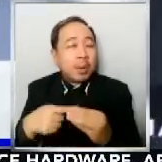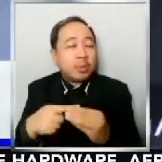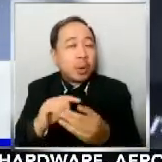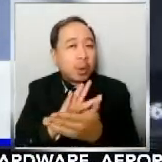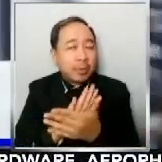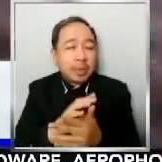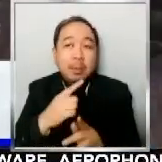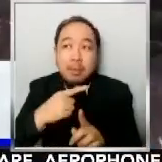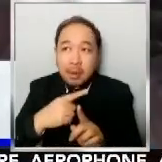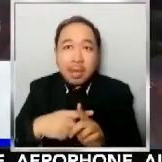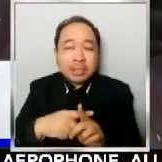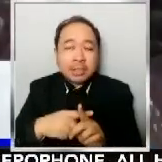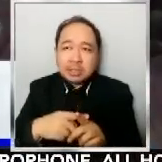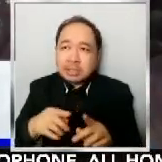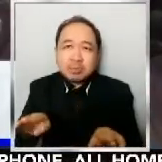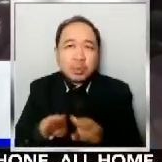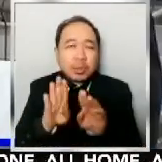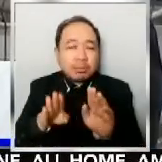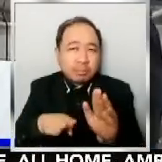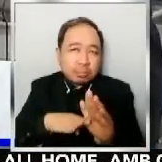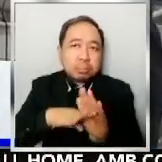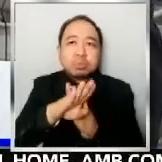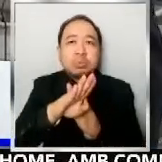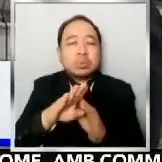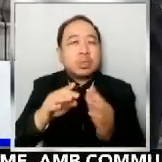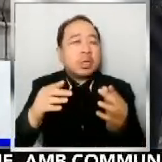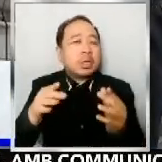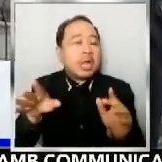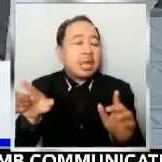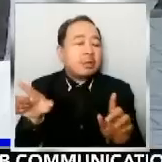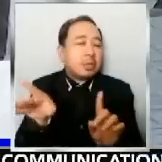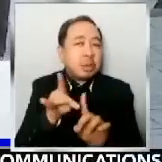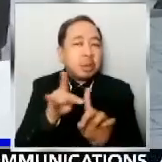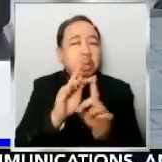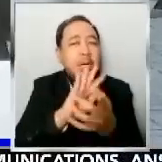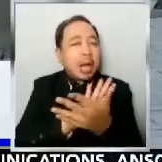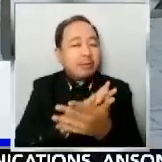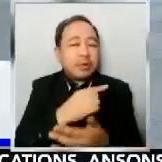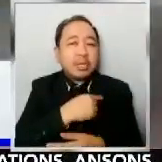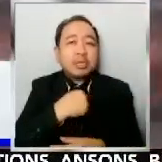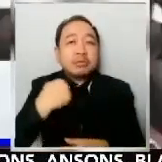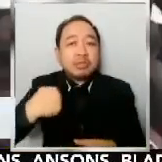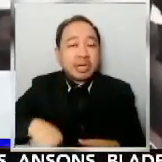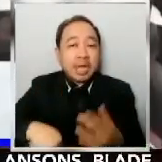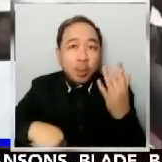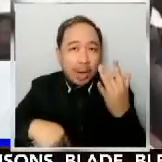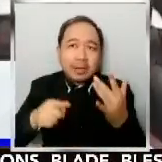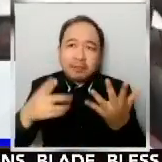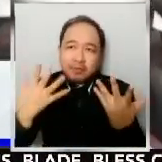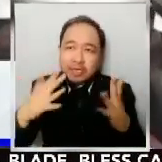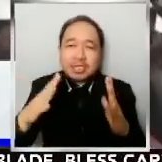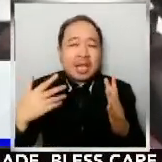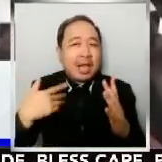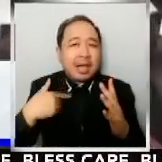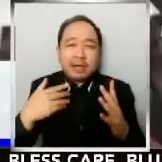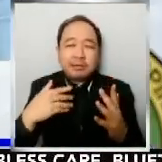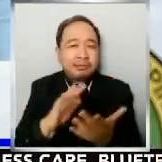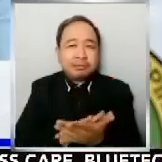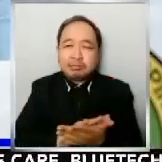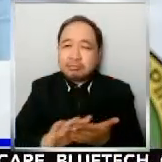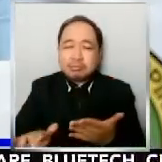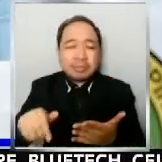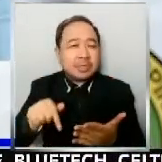ng dami ng kaso ng COVID-19 sa China matapos silang luwagan ang kanilang matagal ng COVID-0 policy. Dito sa Pilipinas, sinabi ni Health